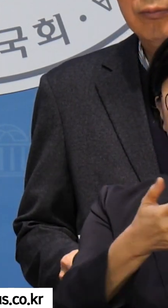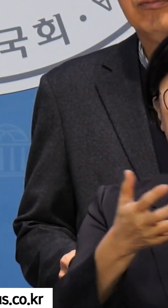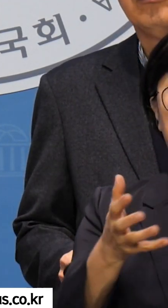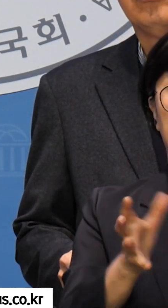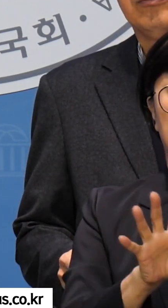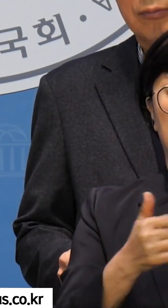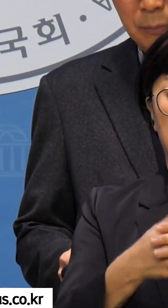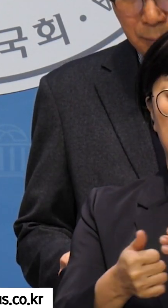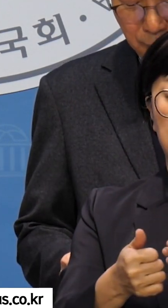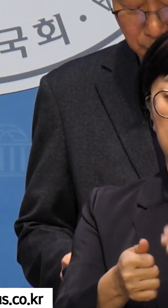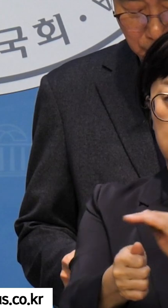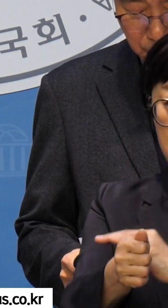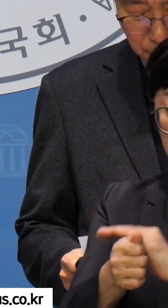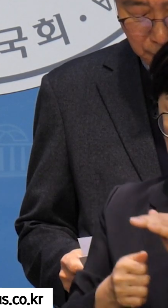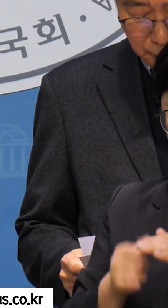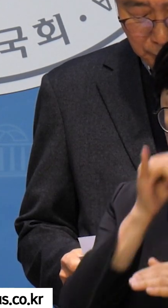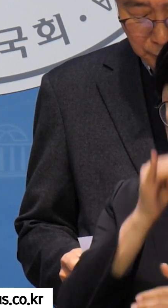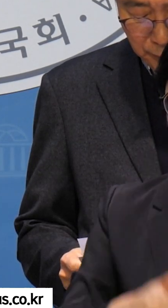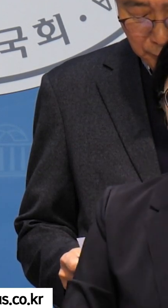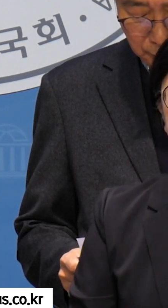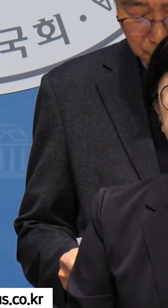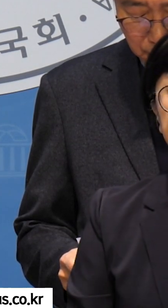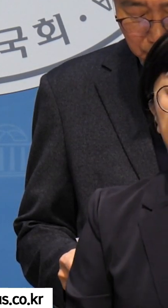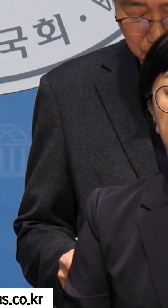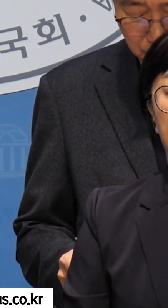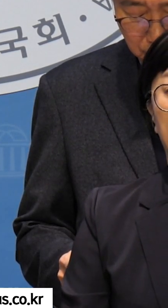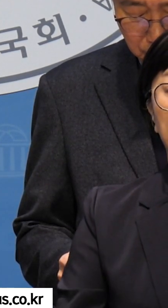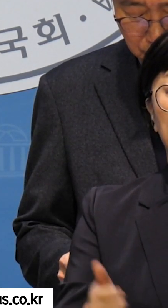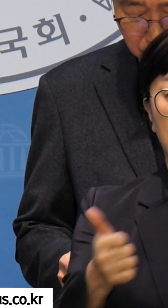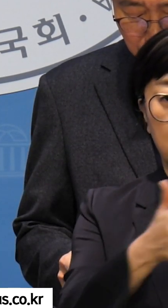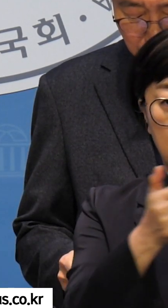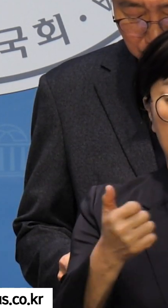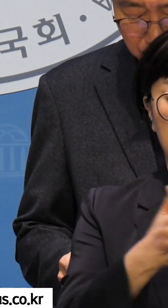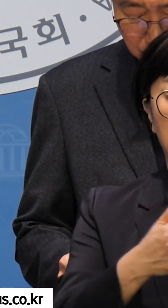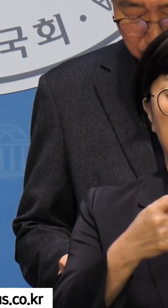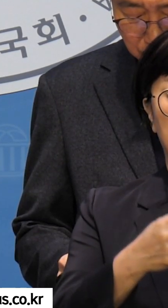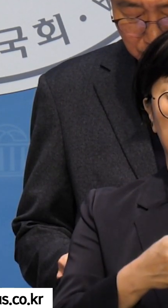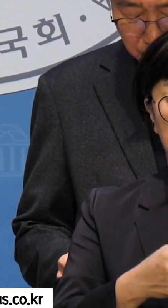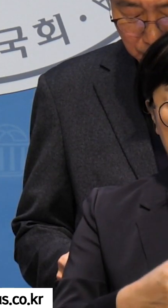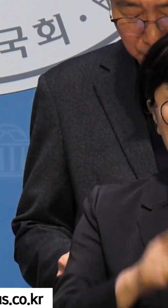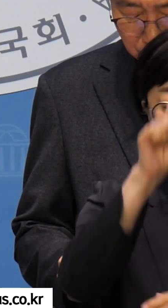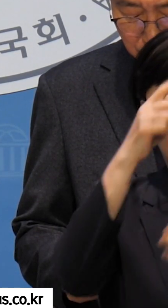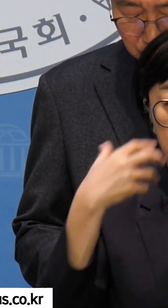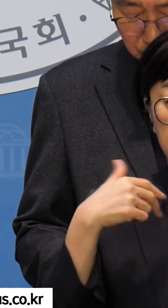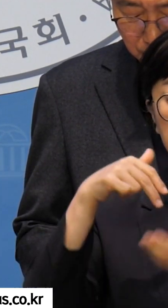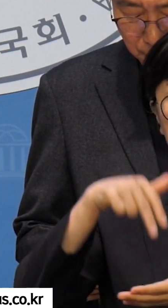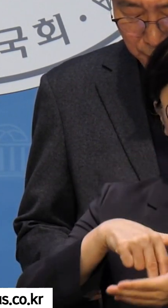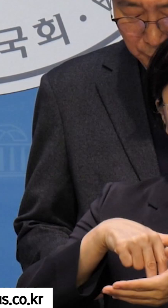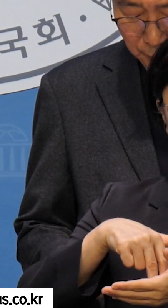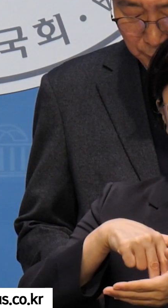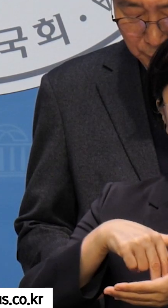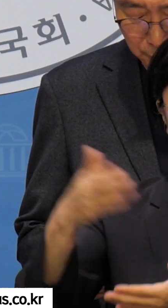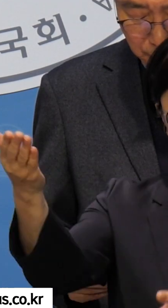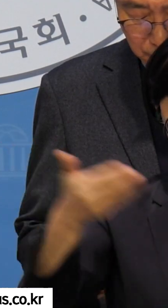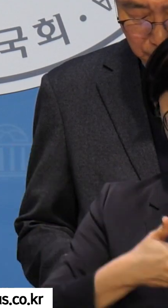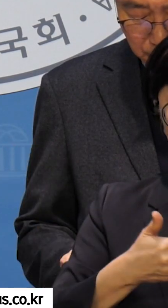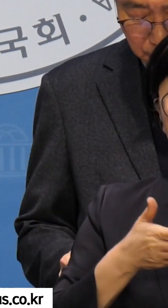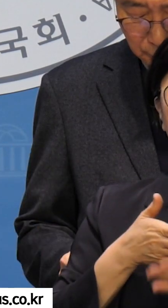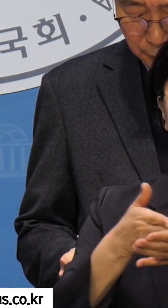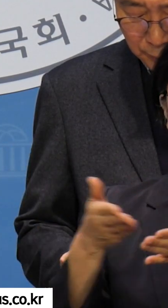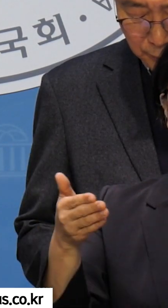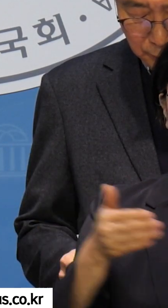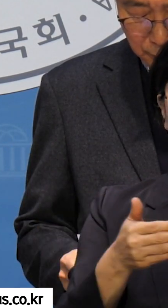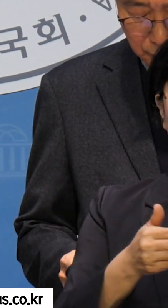매우 소극적으로 임해왔습니다. 소위 과정에서 세 차례나 정부 측에 입장을 제출해달라고